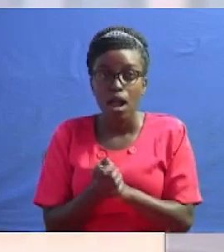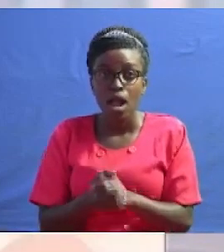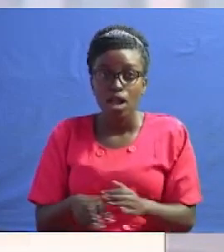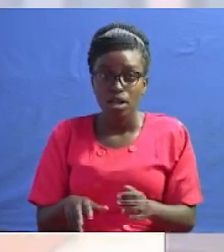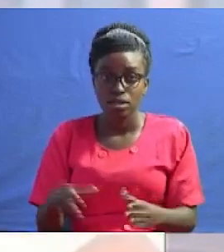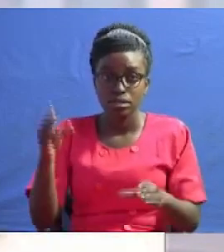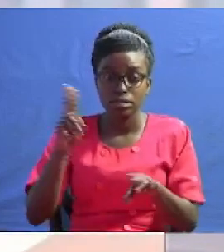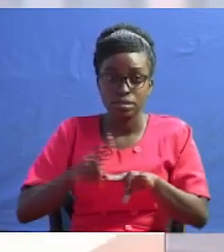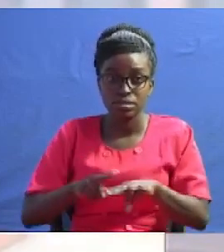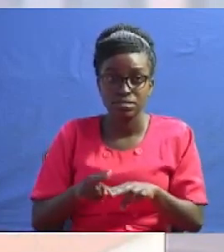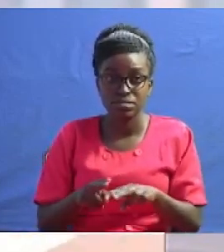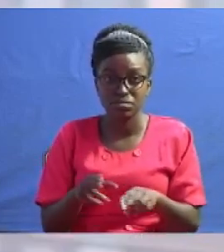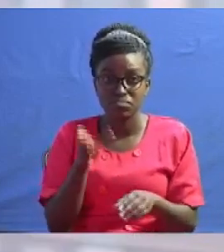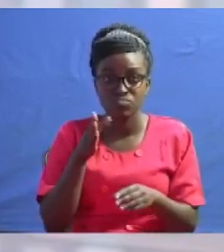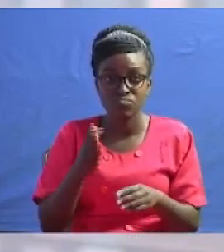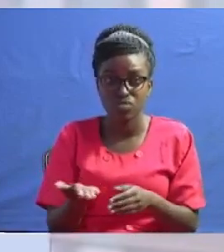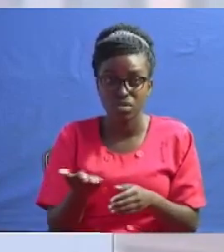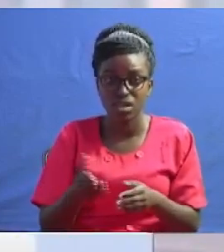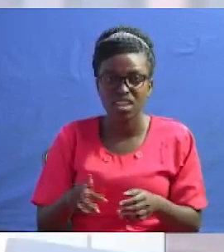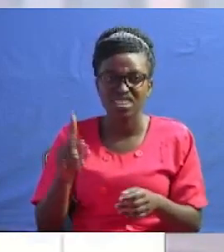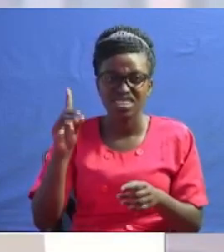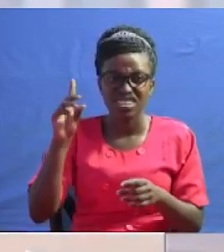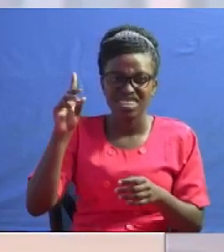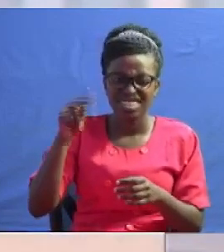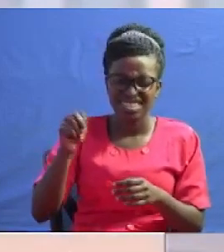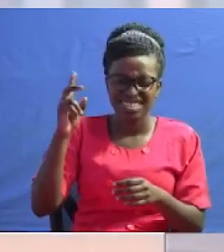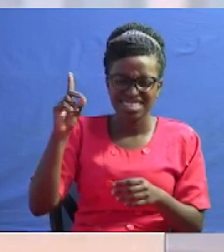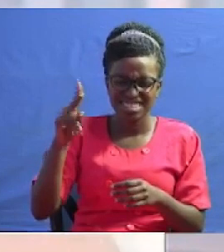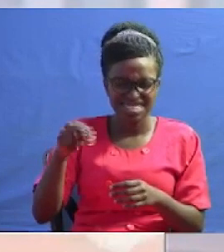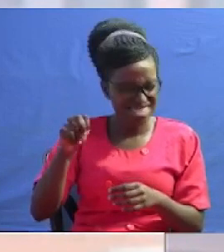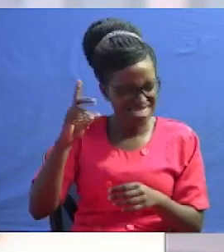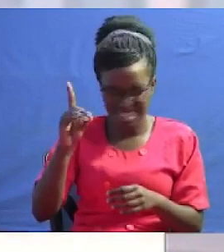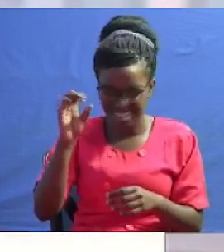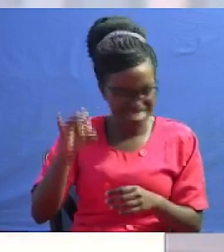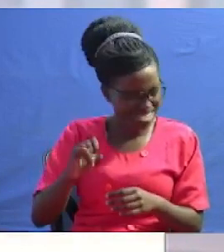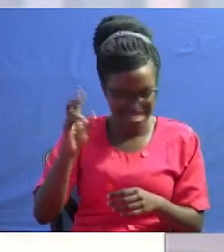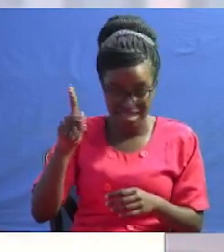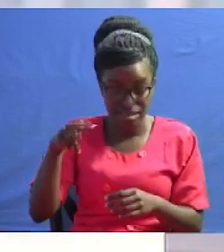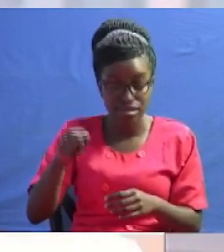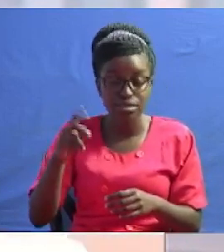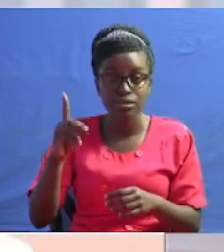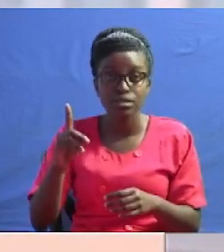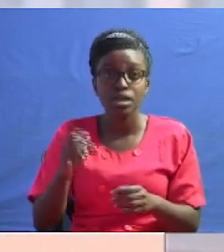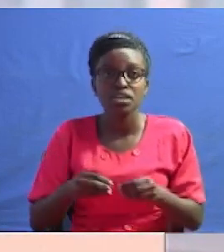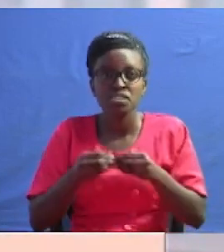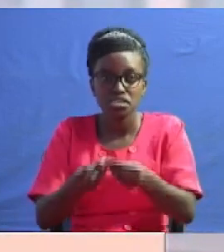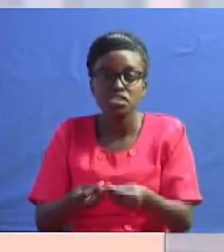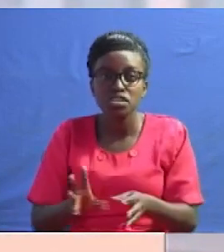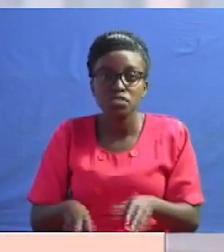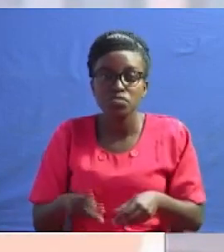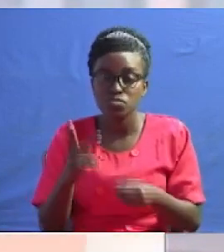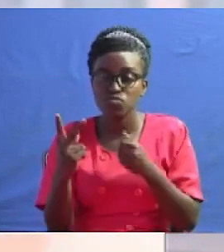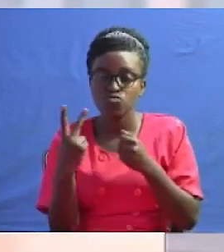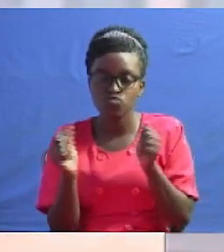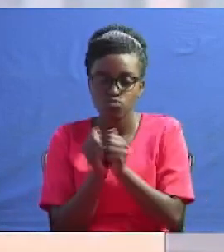Mwenyekiti wa kamati ya bajeti bungeni Ndindi Nyoro amesema kuwa serikali imetoa shilingi bilioni 11.4 za